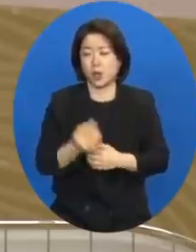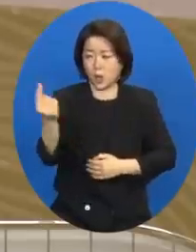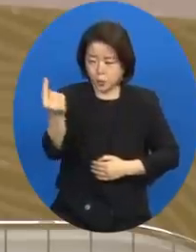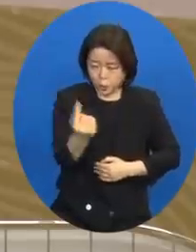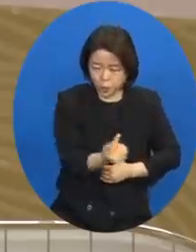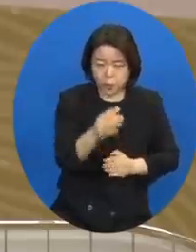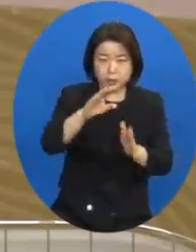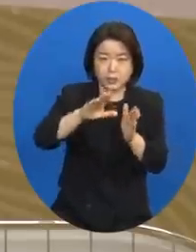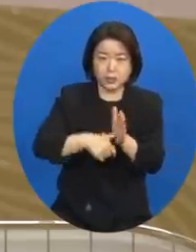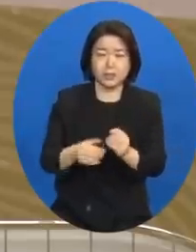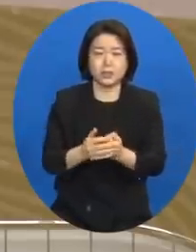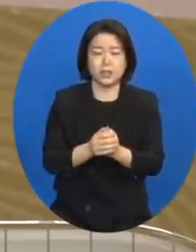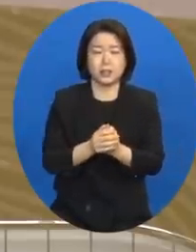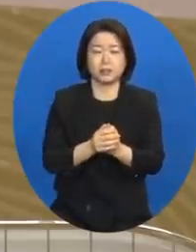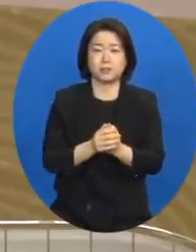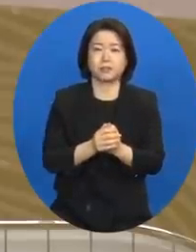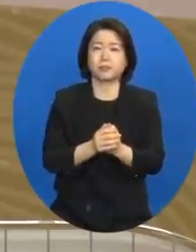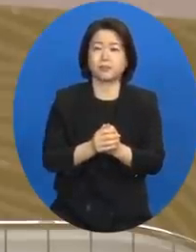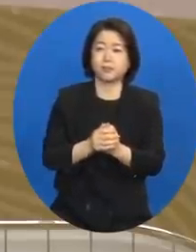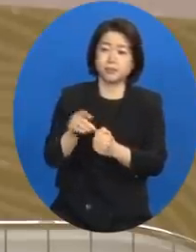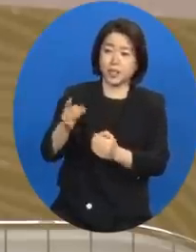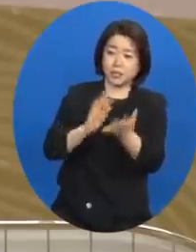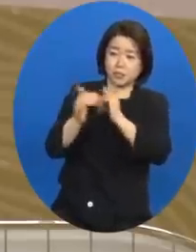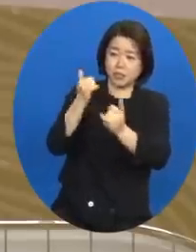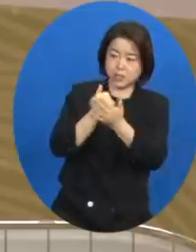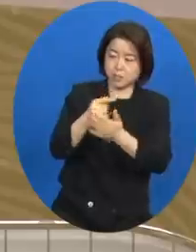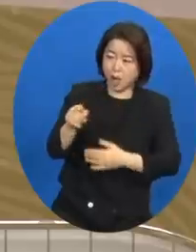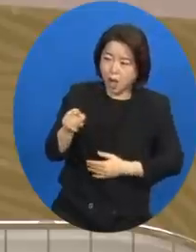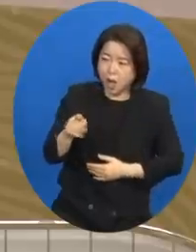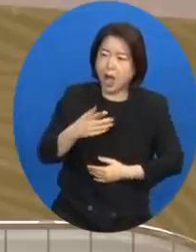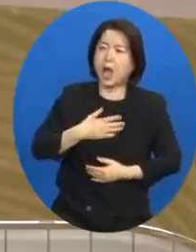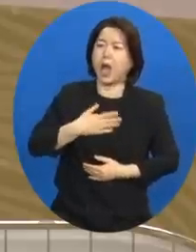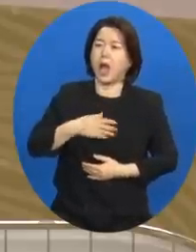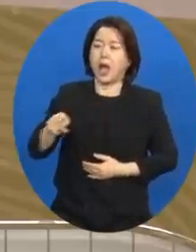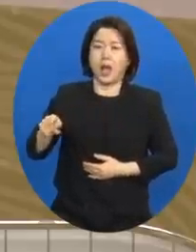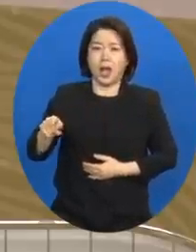다가오셨을 때 세례 요한이 그 예수님을 알아보고 소개합니다.